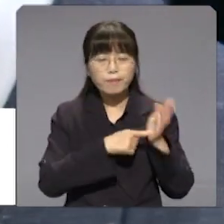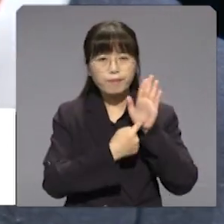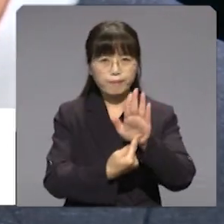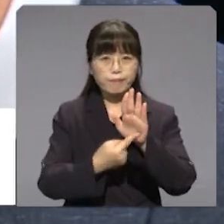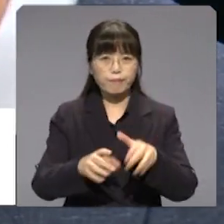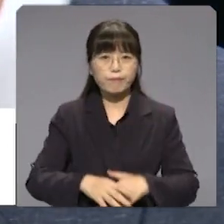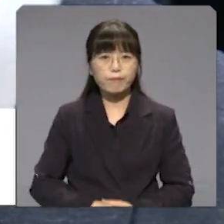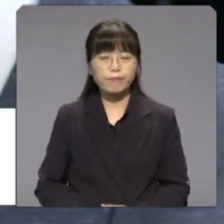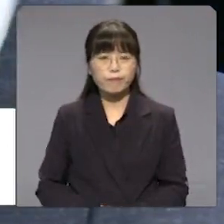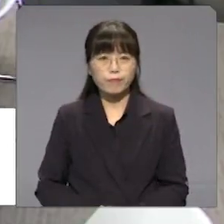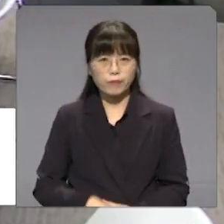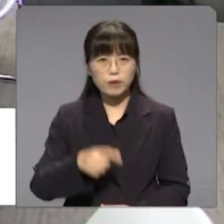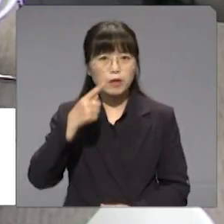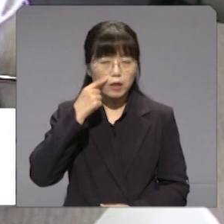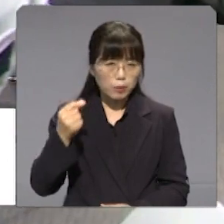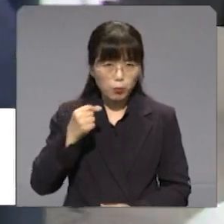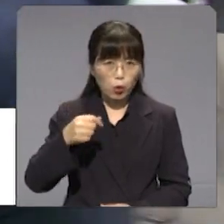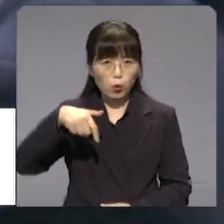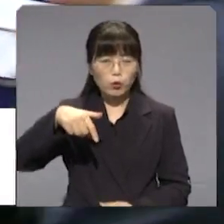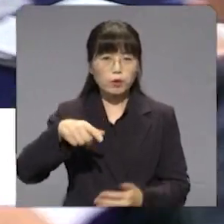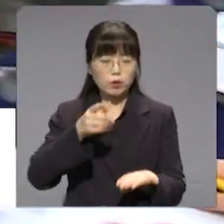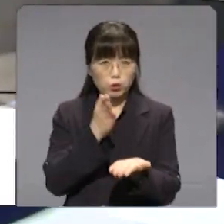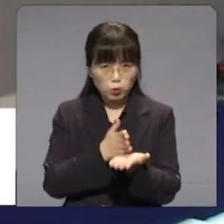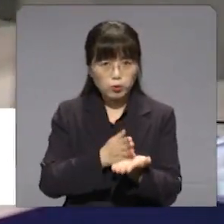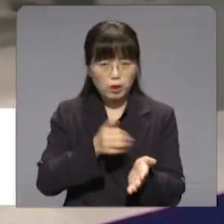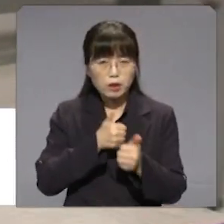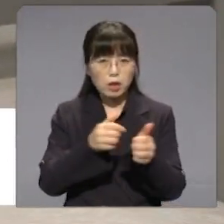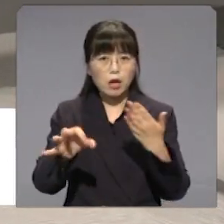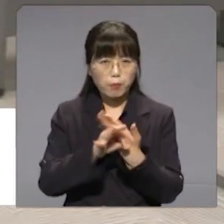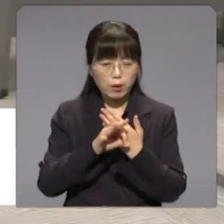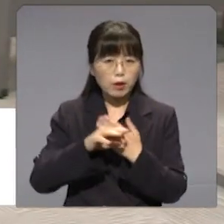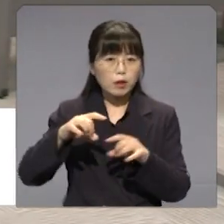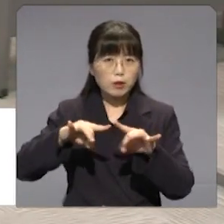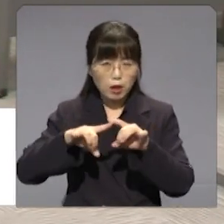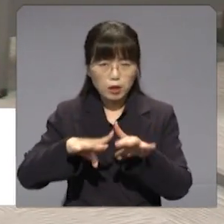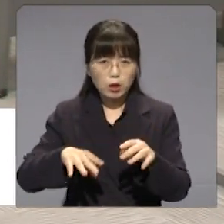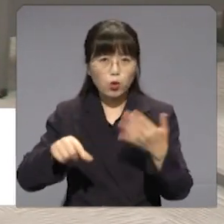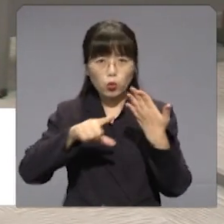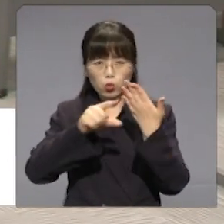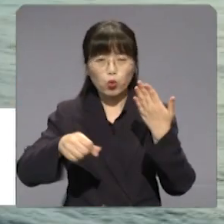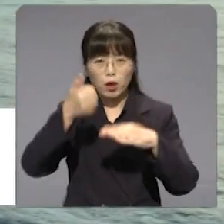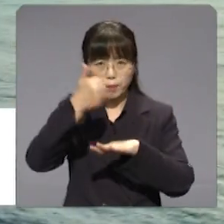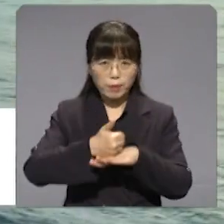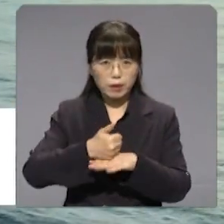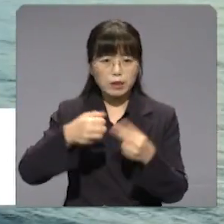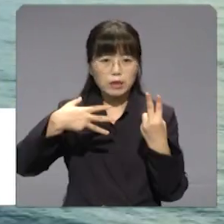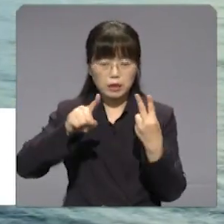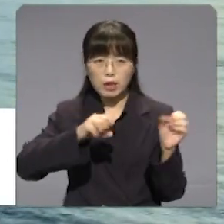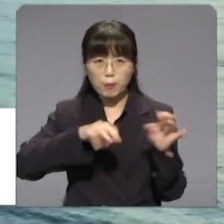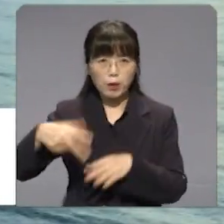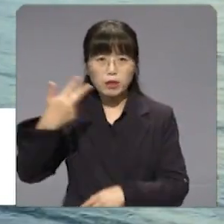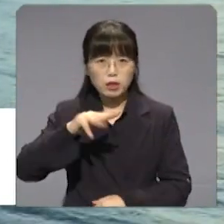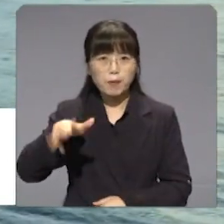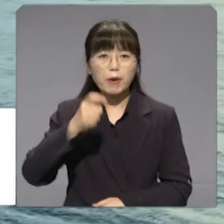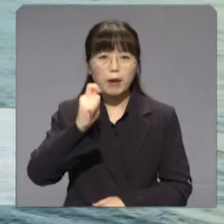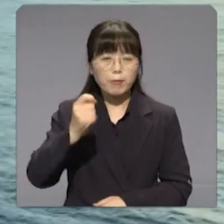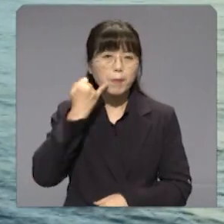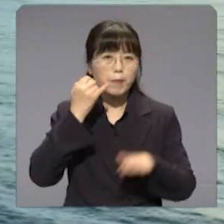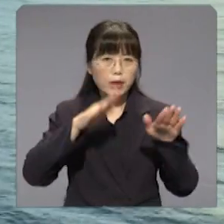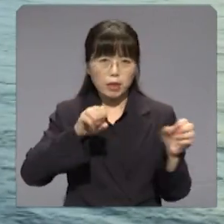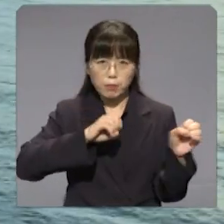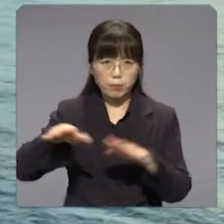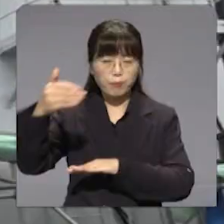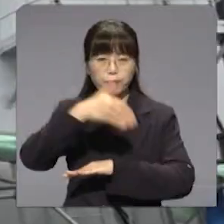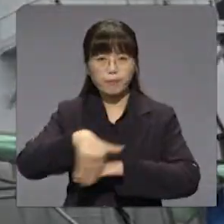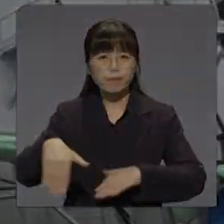말했습니다 일본 교도통신에 따르면 도쿄 전력은 이르면 이달 말부터 2차 방류분 7,800톤을 바다에